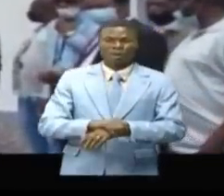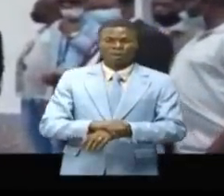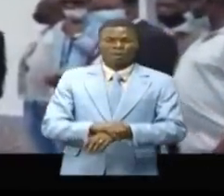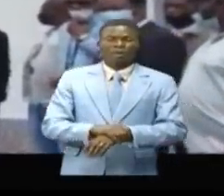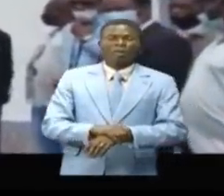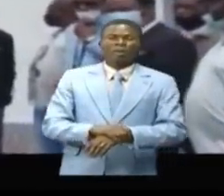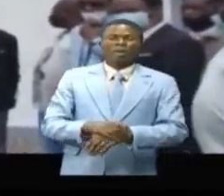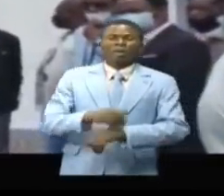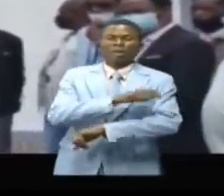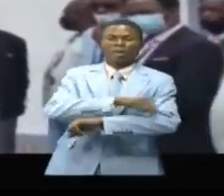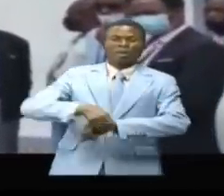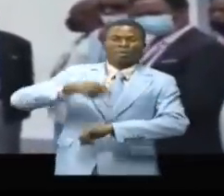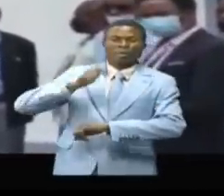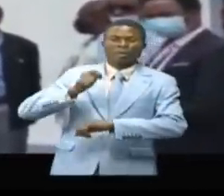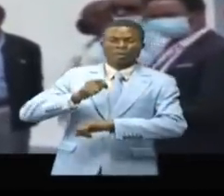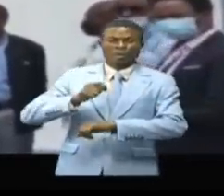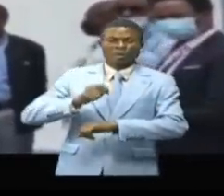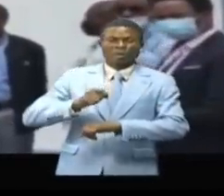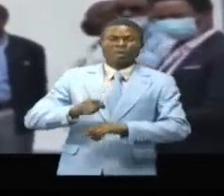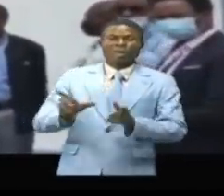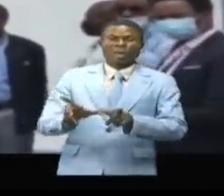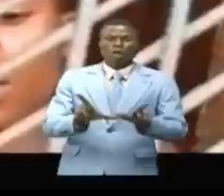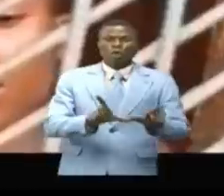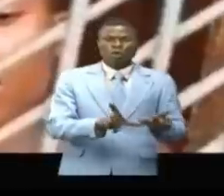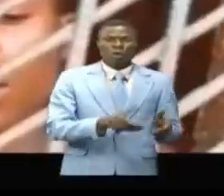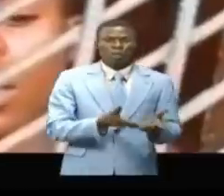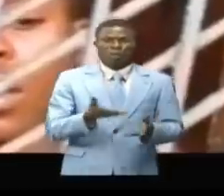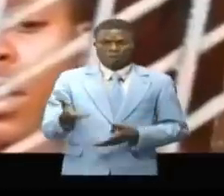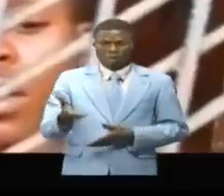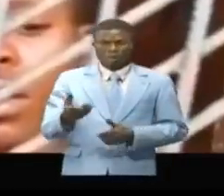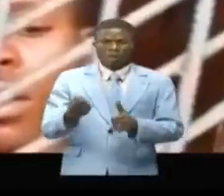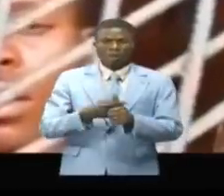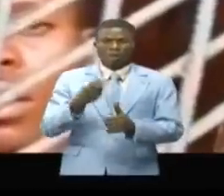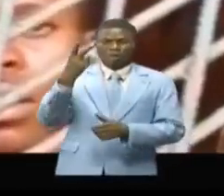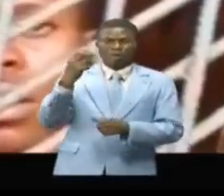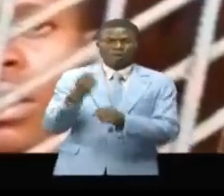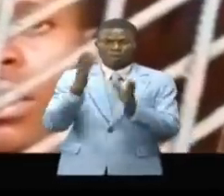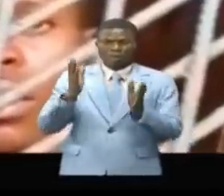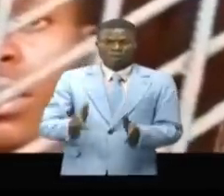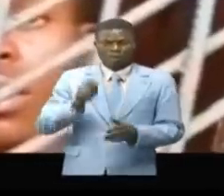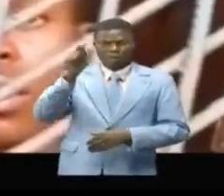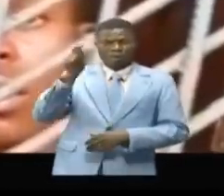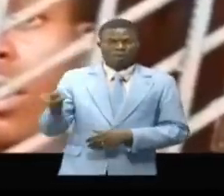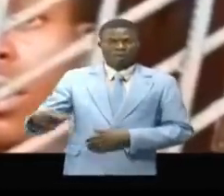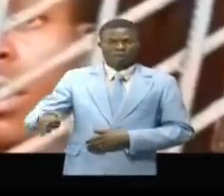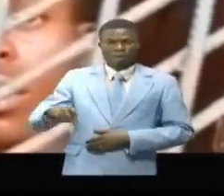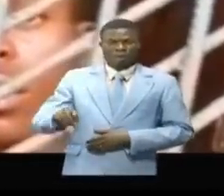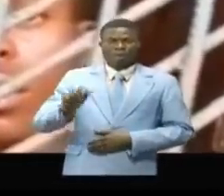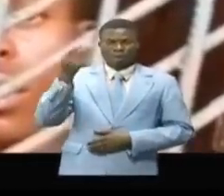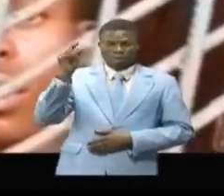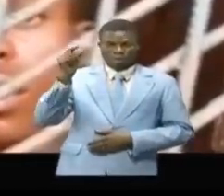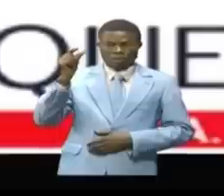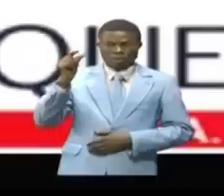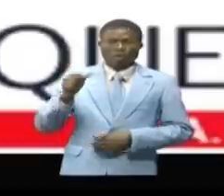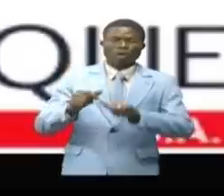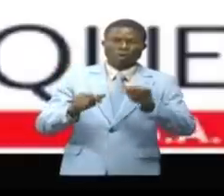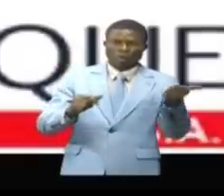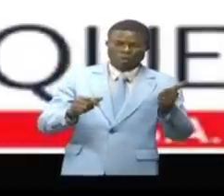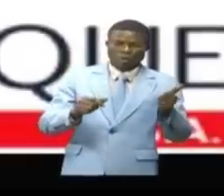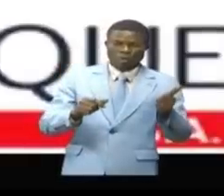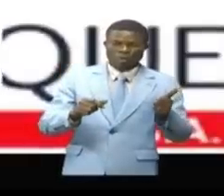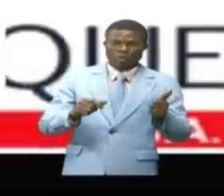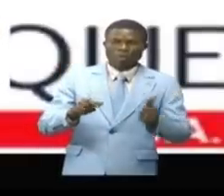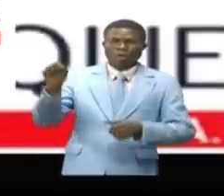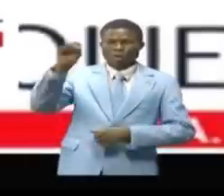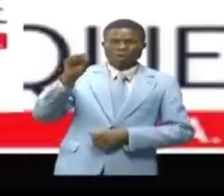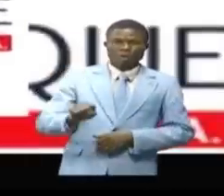le parquet général près la cour d'appel de Lualaba. Il s'agit des deux agents de la division provinciale de mines et un autre de la